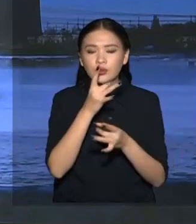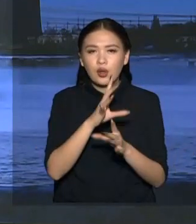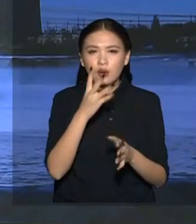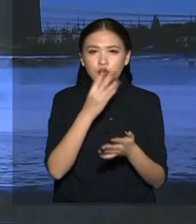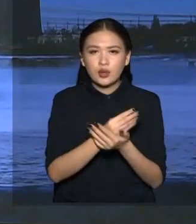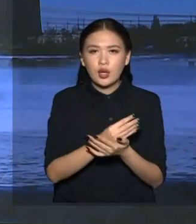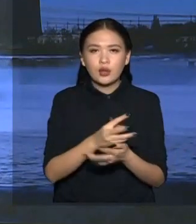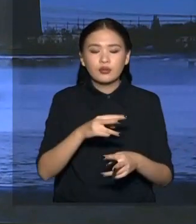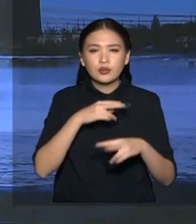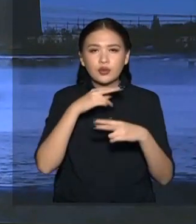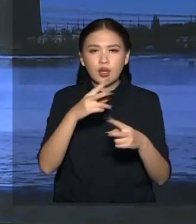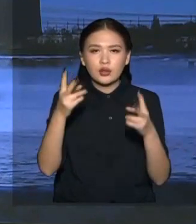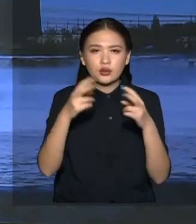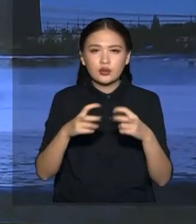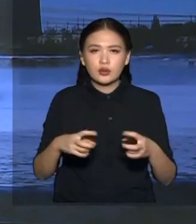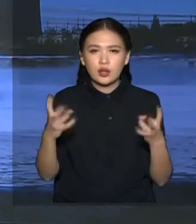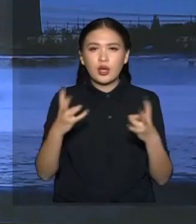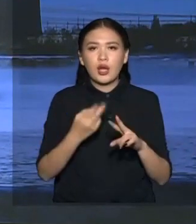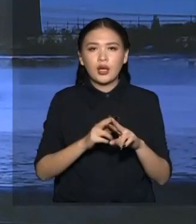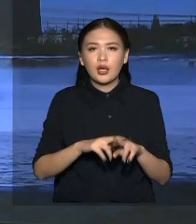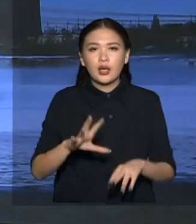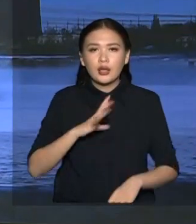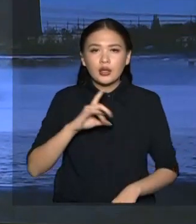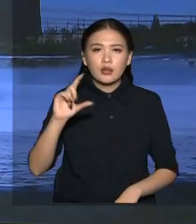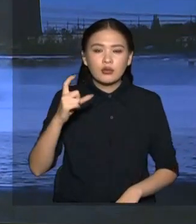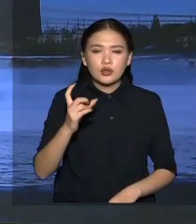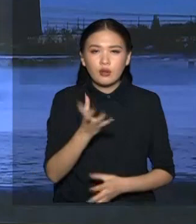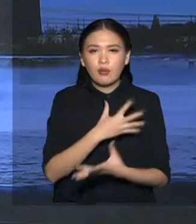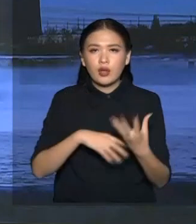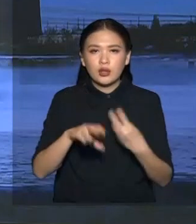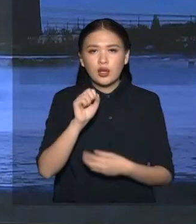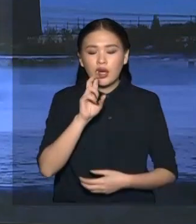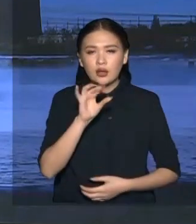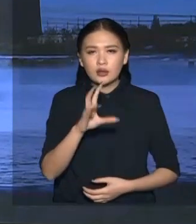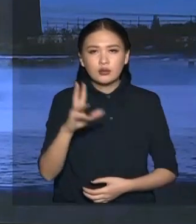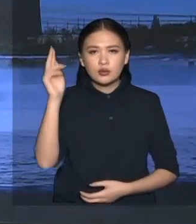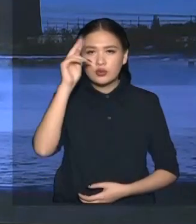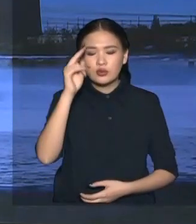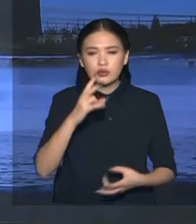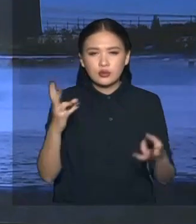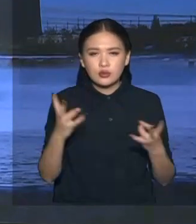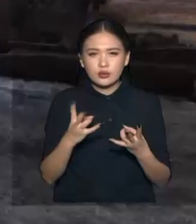өтінімді мұқият тексеруі тиіс. Екібастұздағы жағдай барлық әкімге сабақ болуы керек, деді ол.